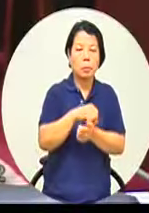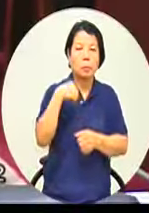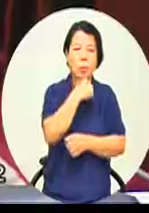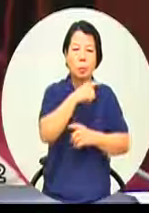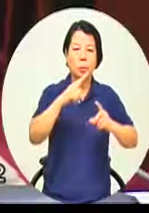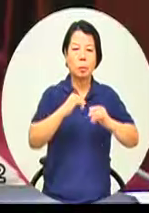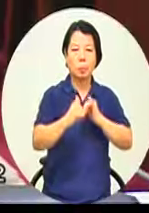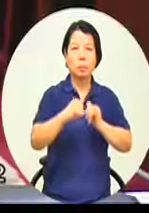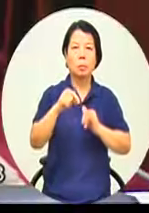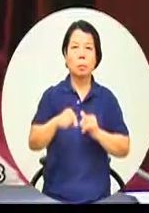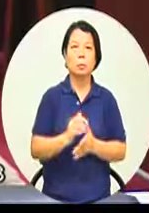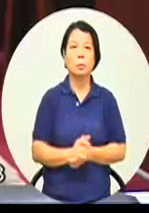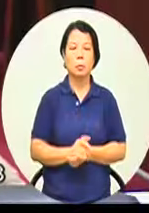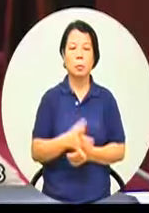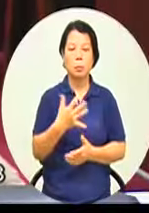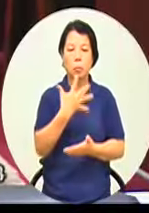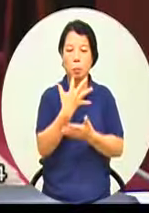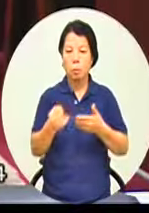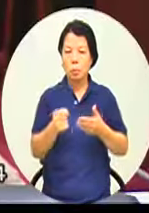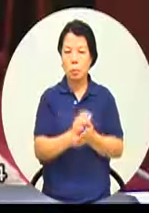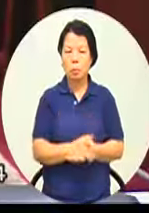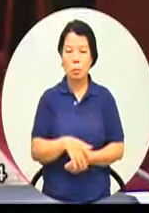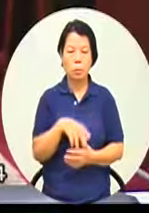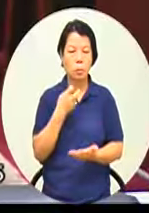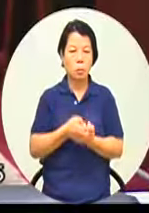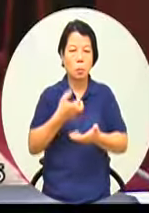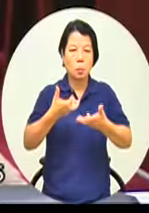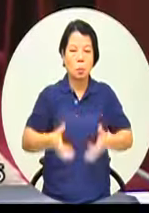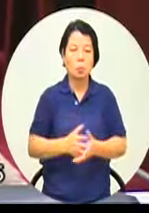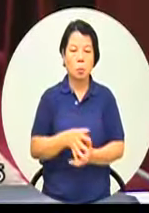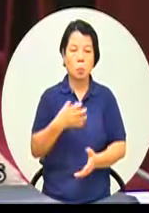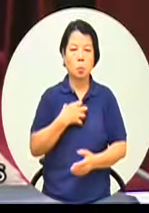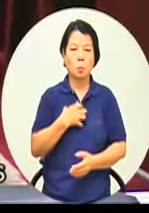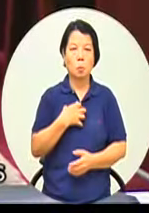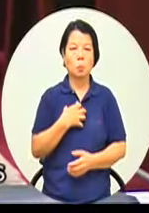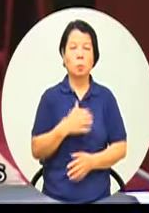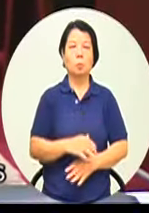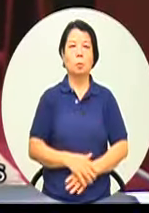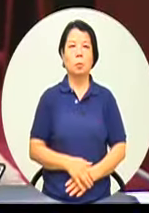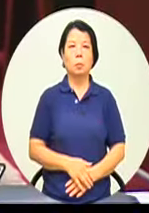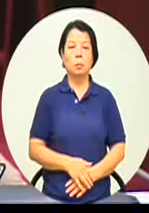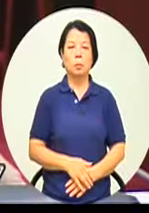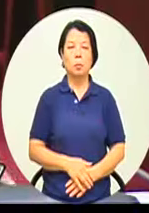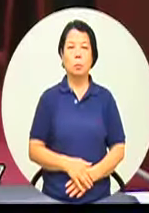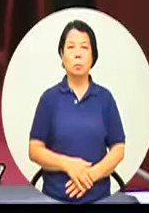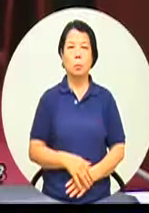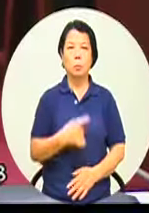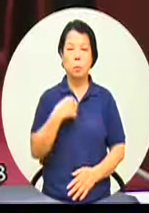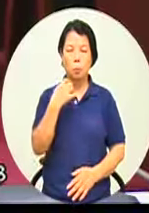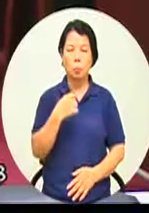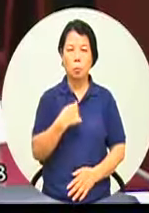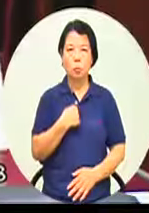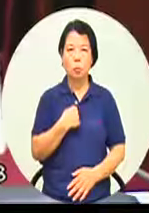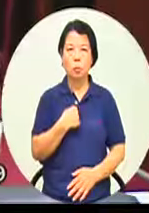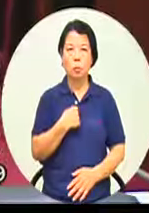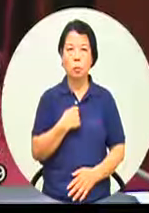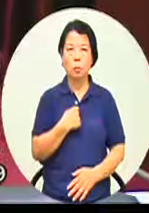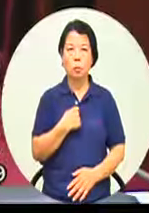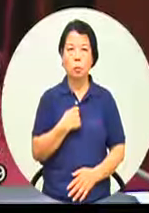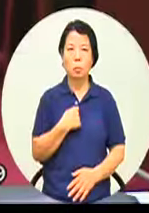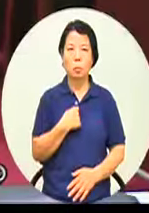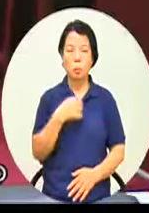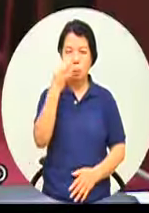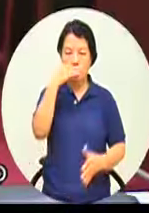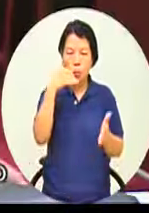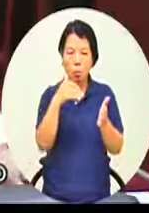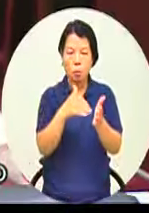个数据是一个非常严重的农业危机吼。那其实本席吼看到说，我